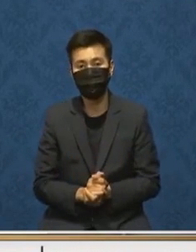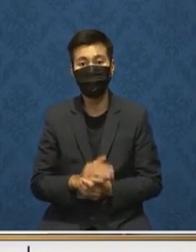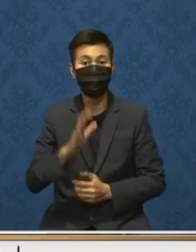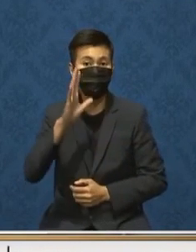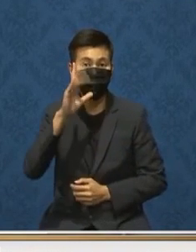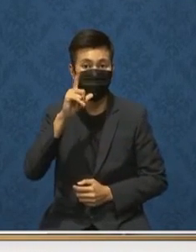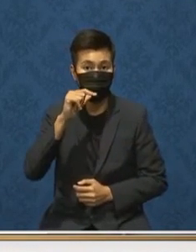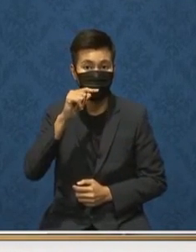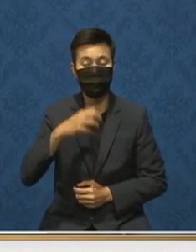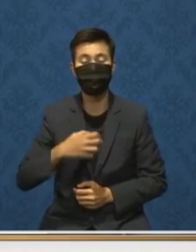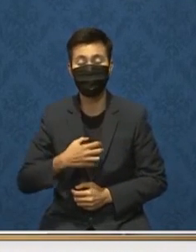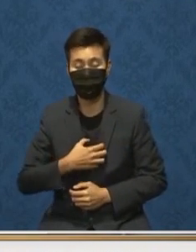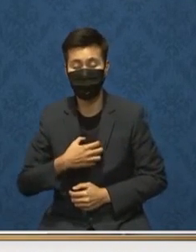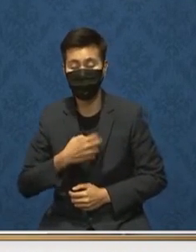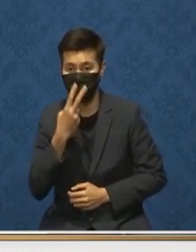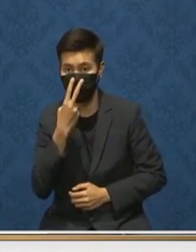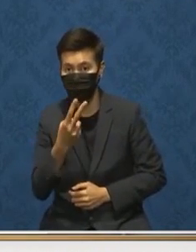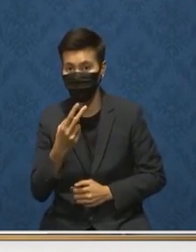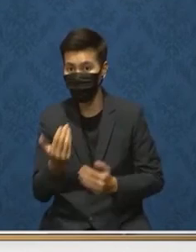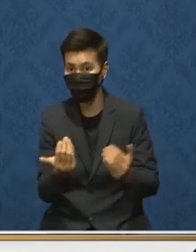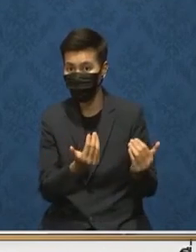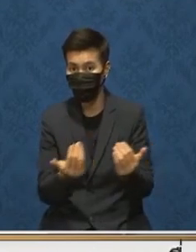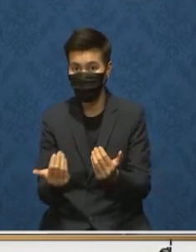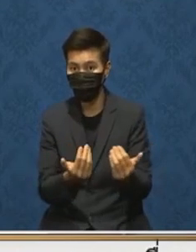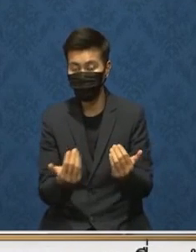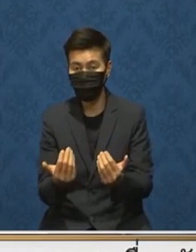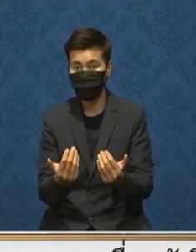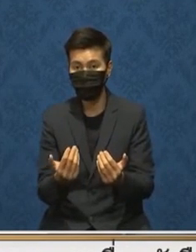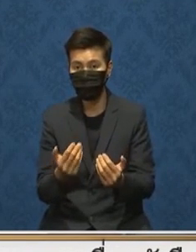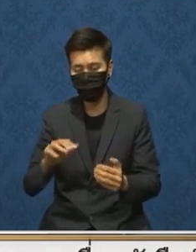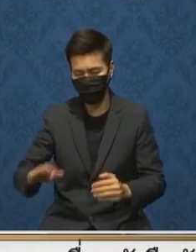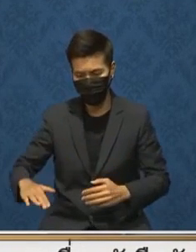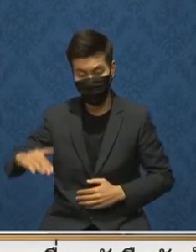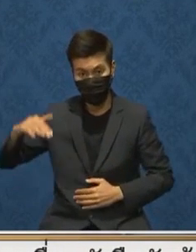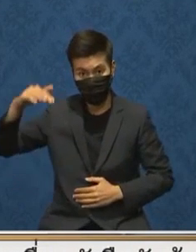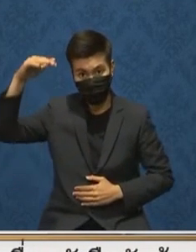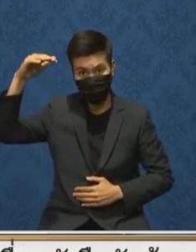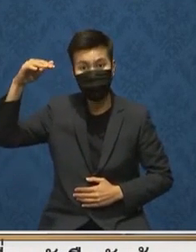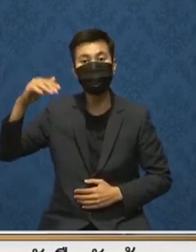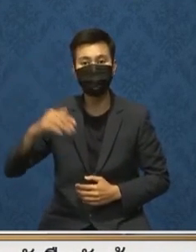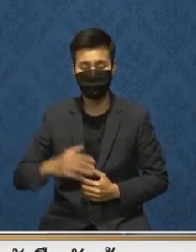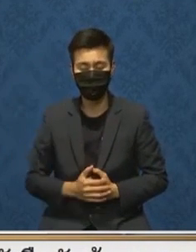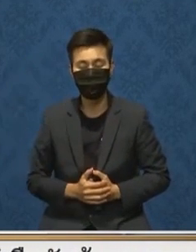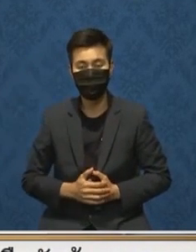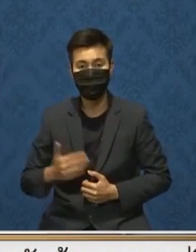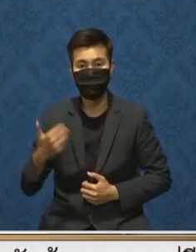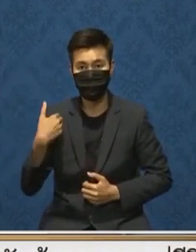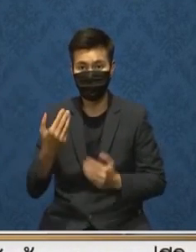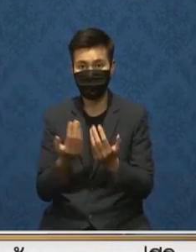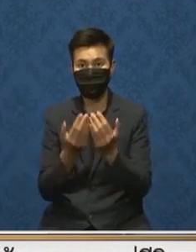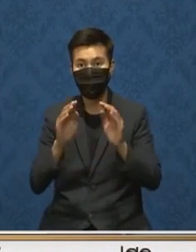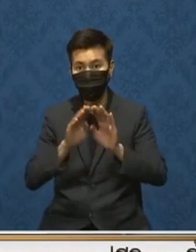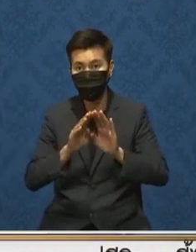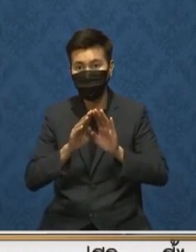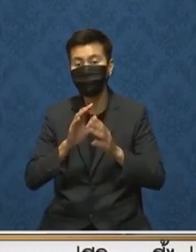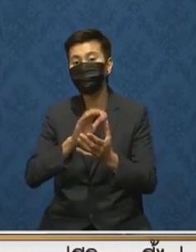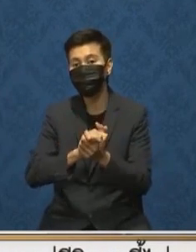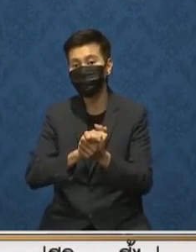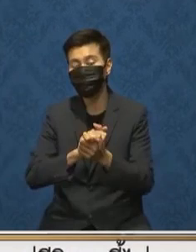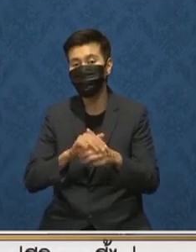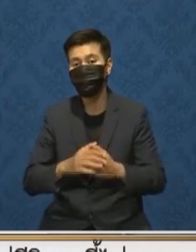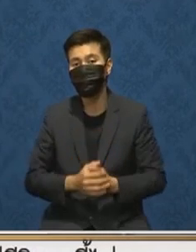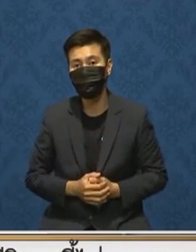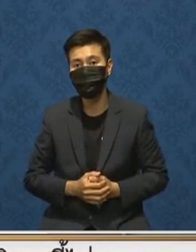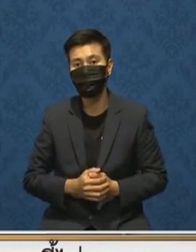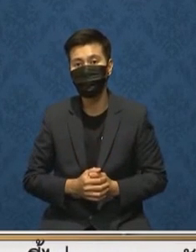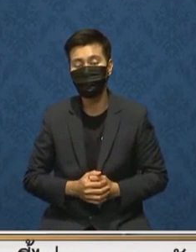แม่ก็อยากจะเห็นลูกเติบโตขึ้นมีครอบครัวมีชี